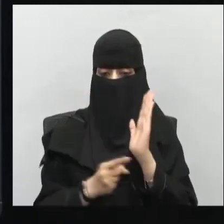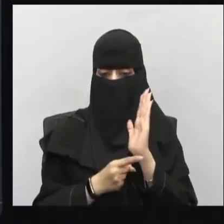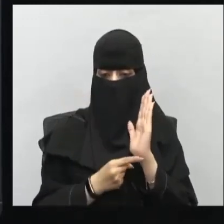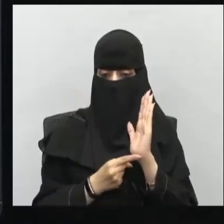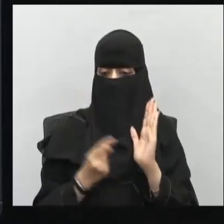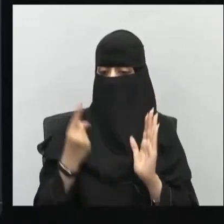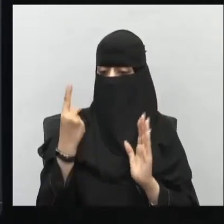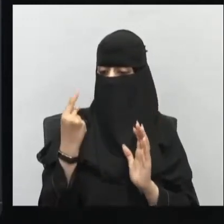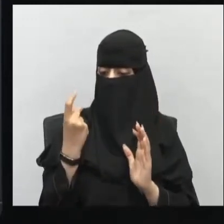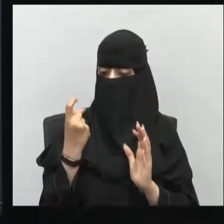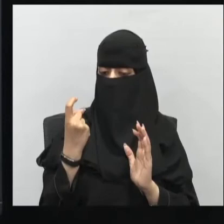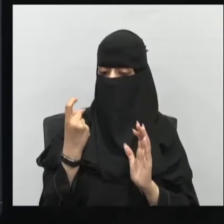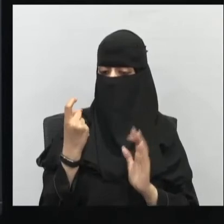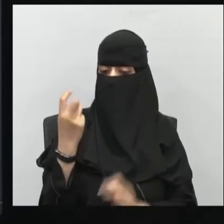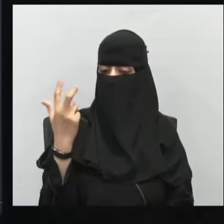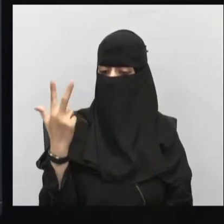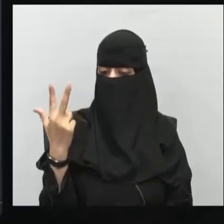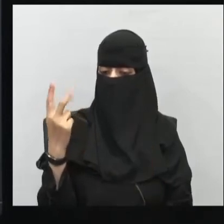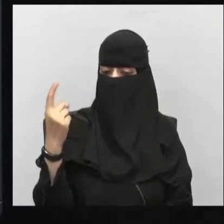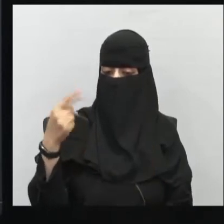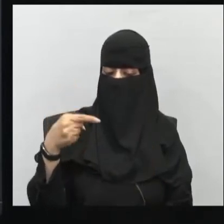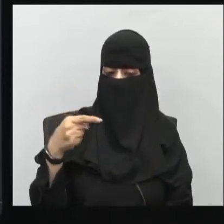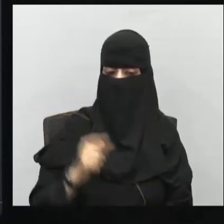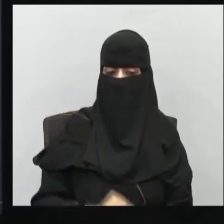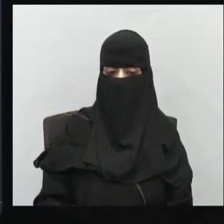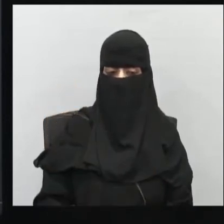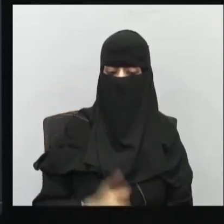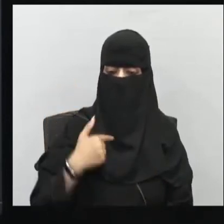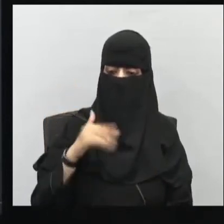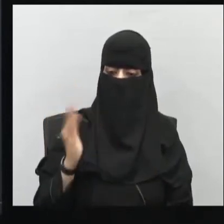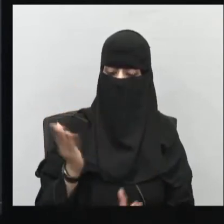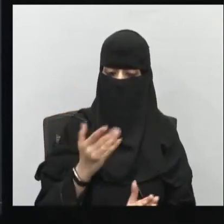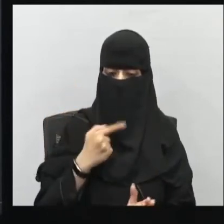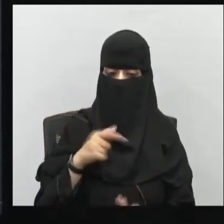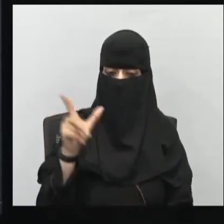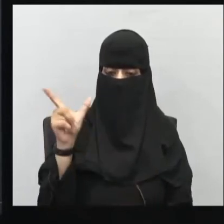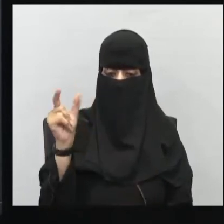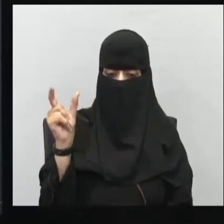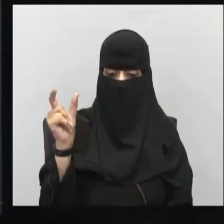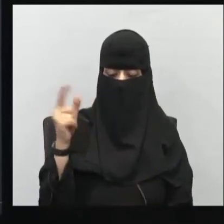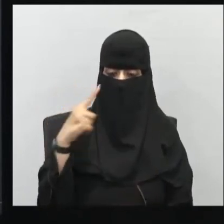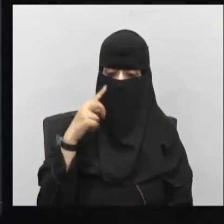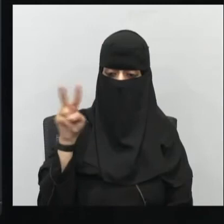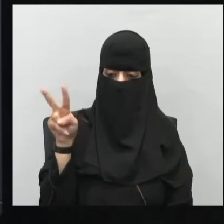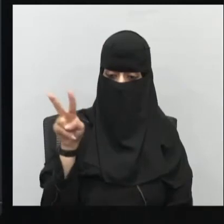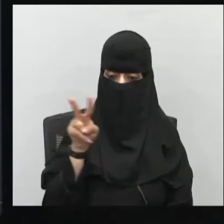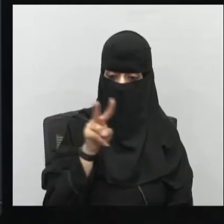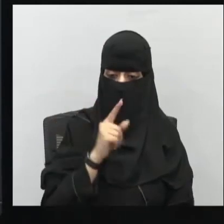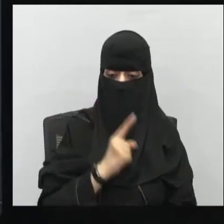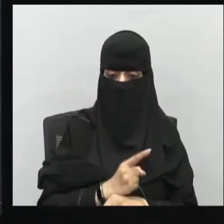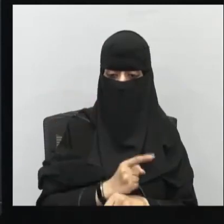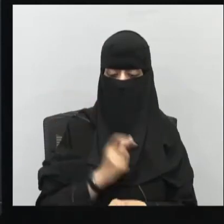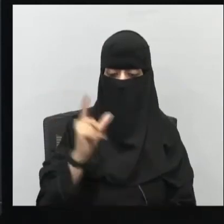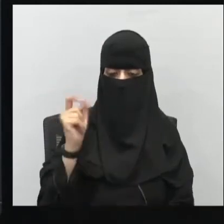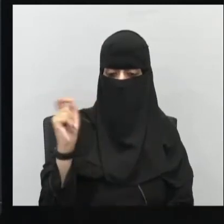هنا في الأعلى 118. هيا صغاري أمسك قلمي، أتابع مع المعلمة